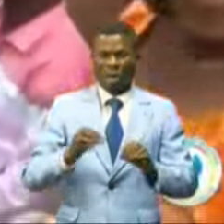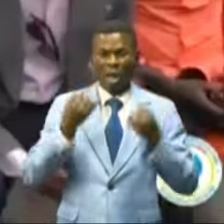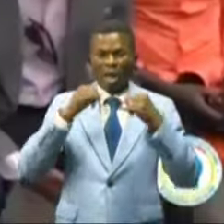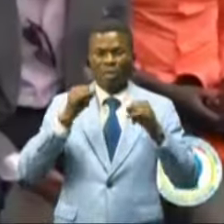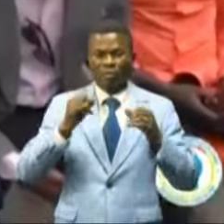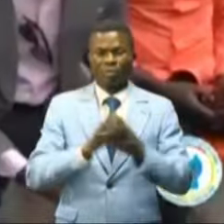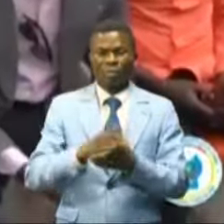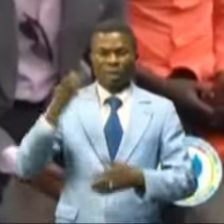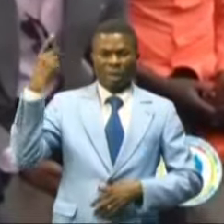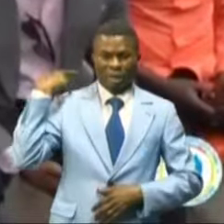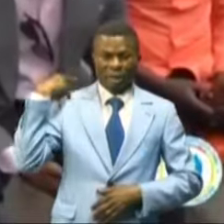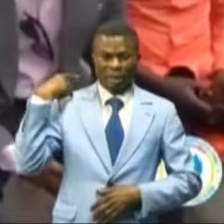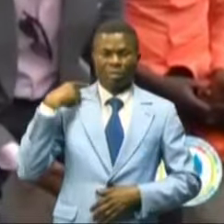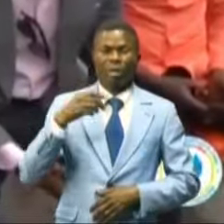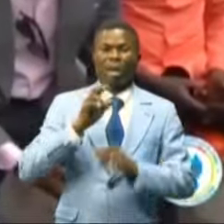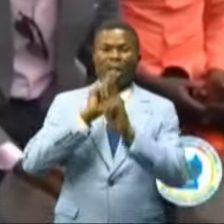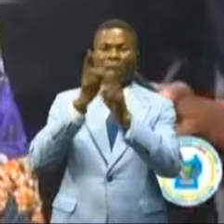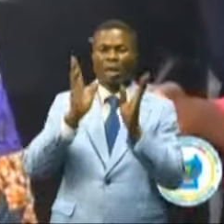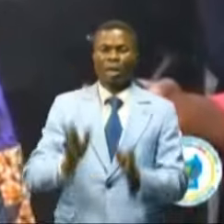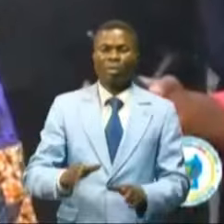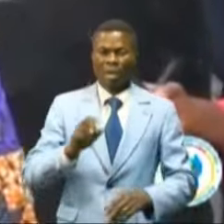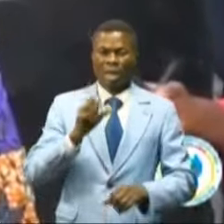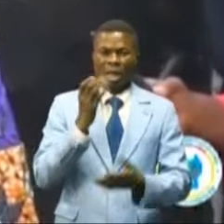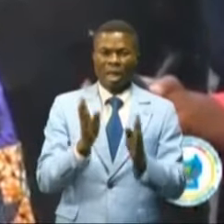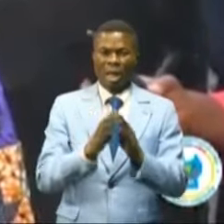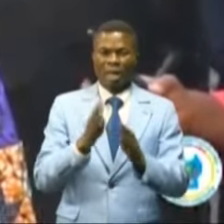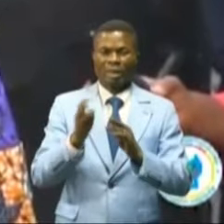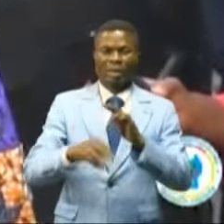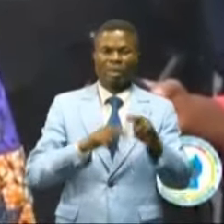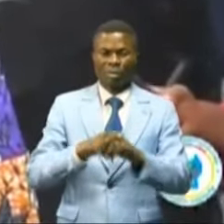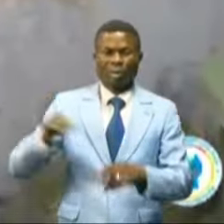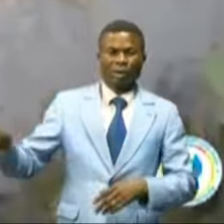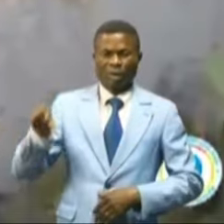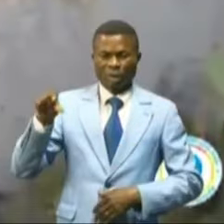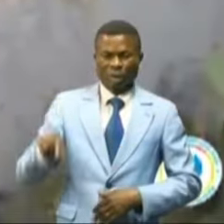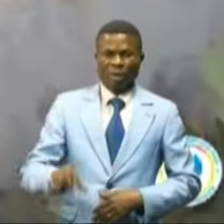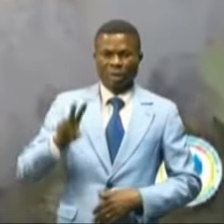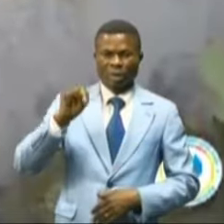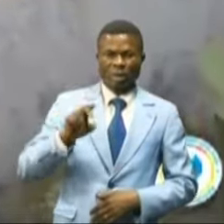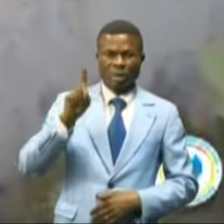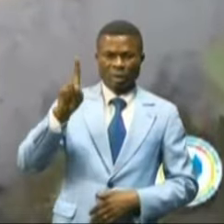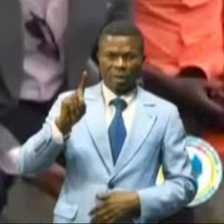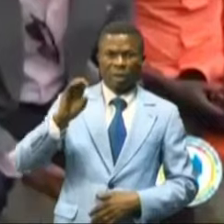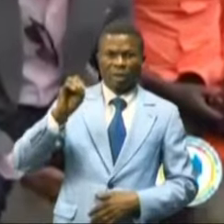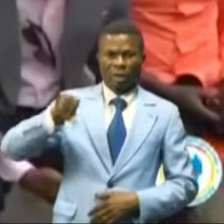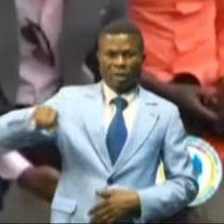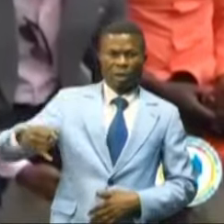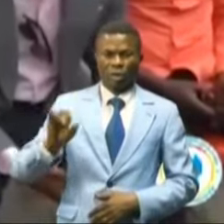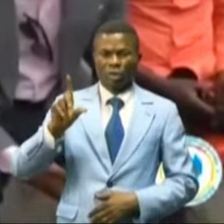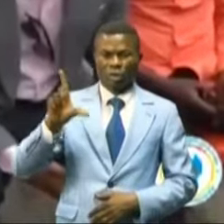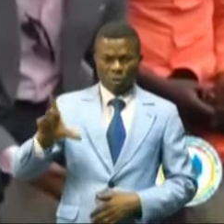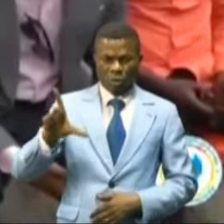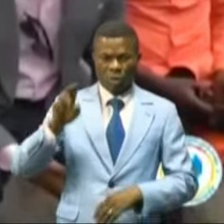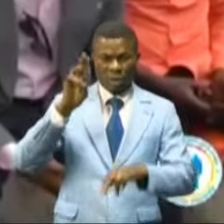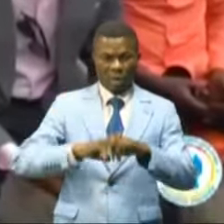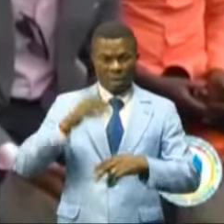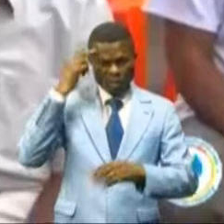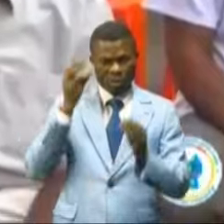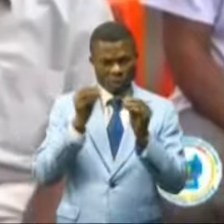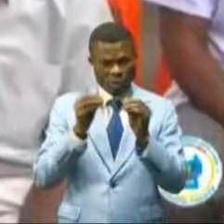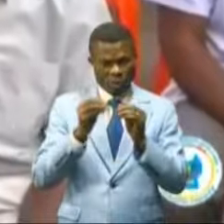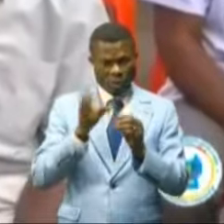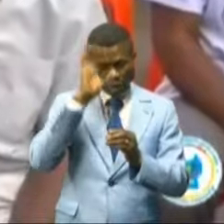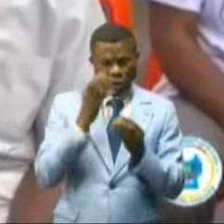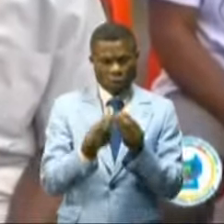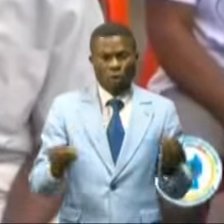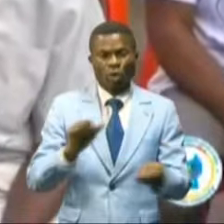situation, l'élu de Boende, le rapporteur de l'Assemblée nationale, Jacques Joly, a réuni les notables du secteur de Wini vivant à Kinshasa pour voir